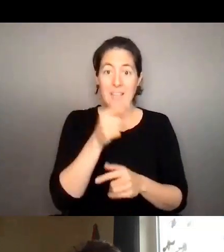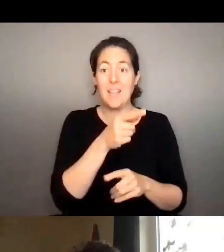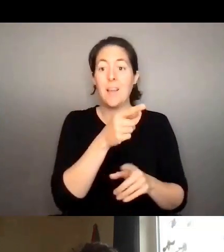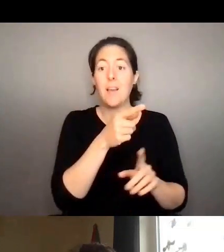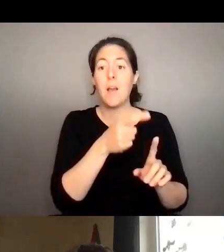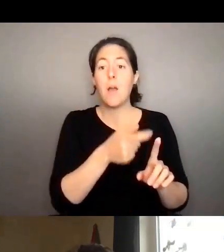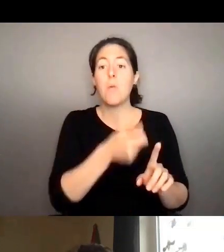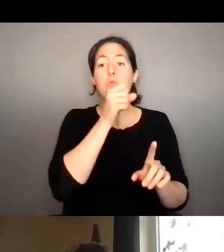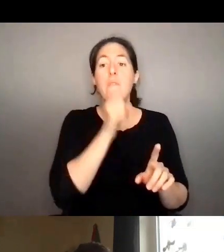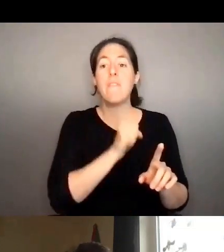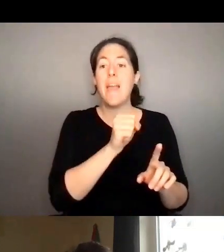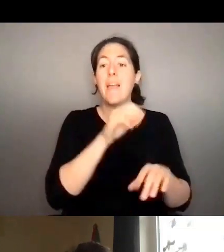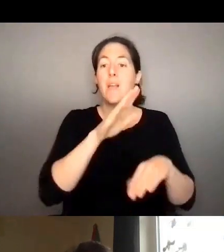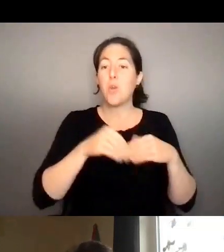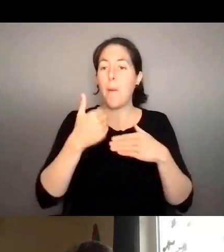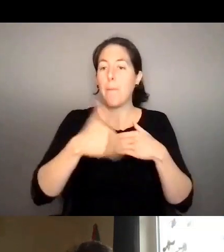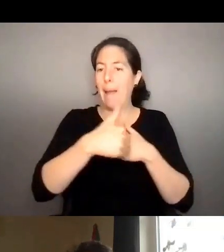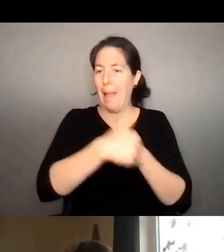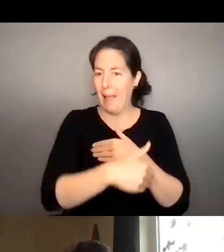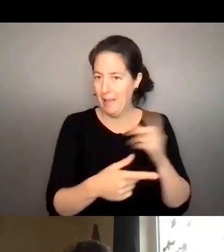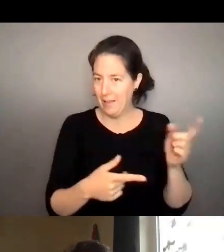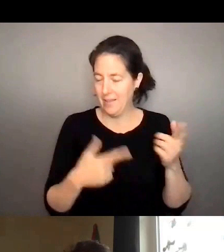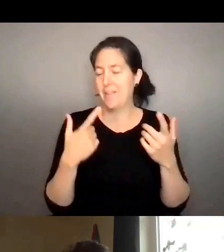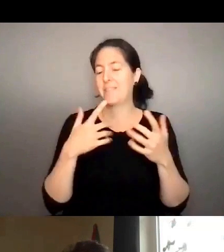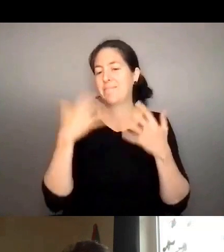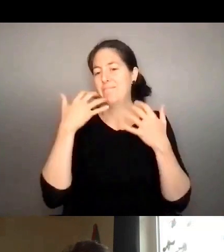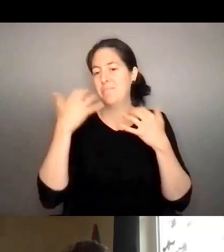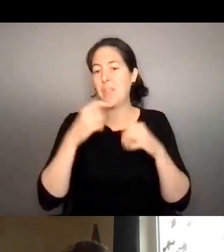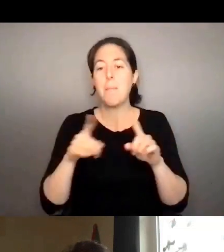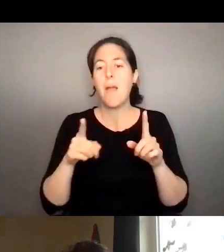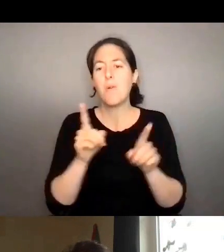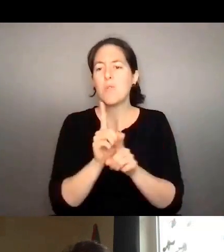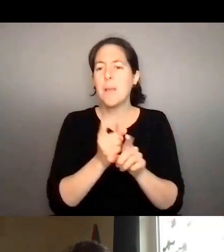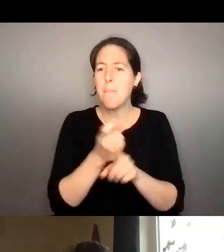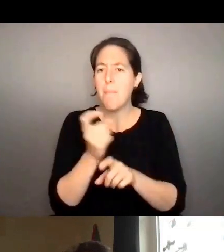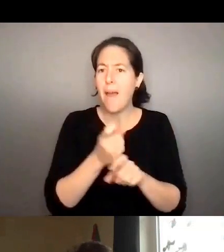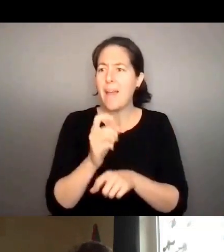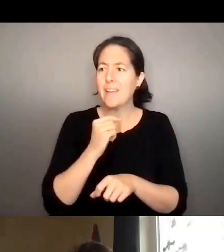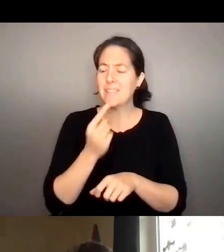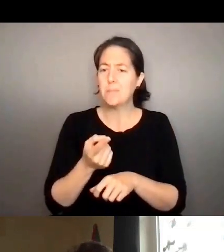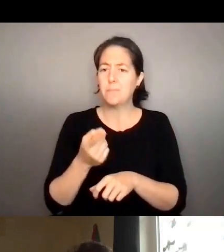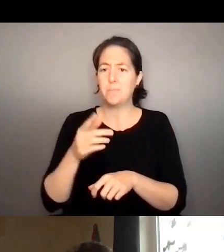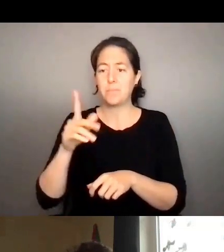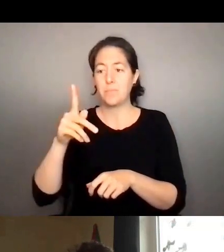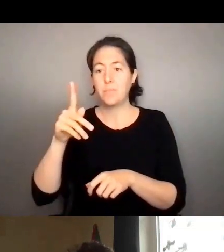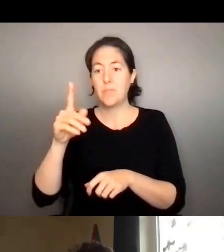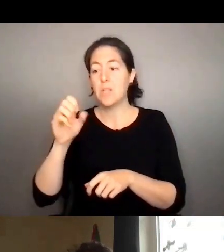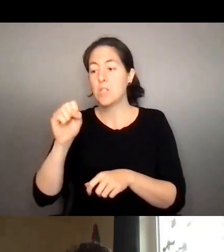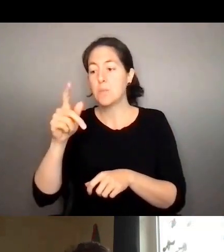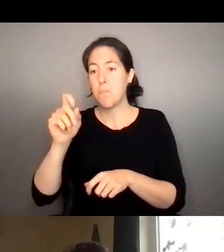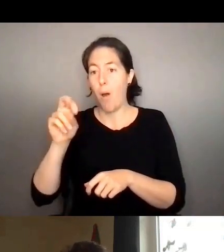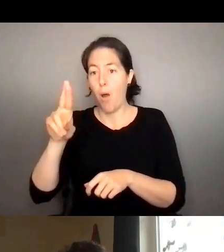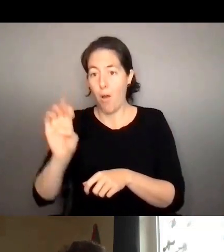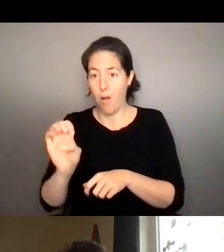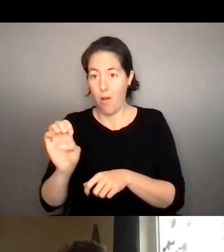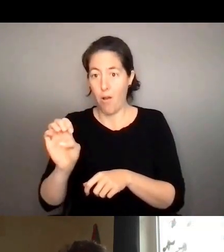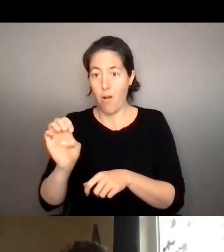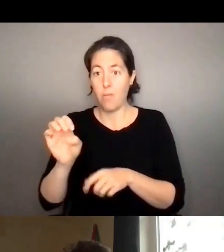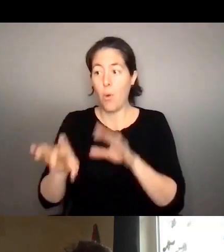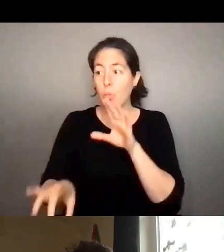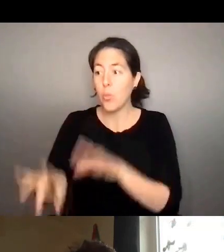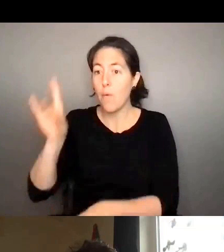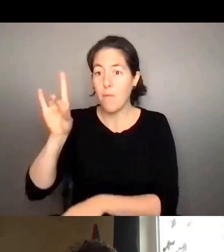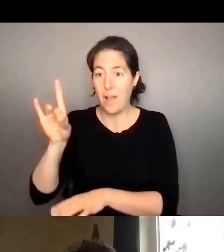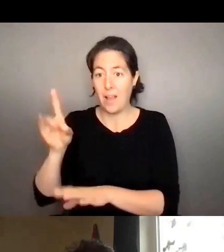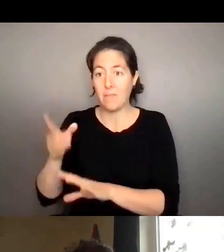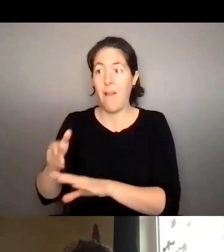pain tranché. Là. Je trouve ça impressionnant, mais ils ont fait des blagues où ils ont sorti des sports qui avaient été collectés avant qu'elle naisse dans le fongarium,